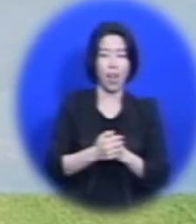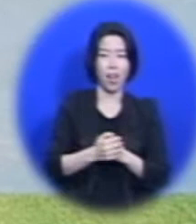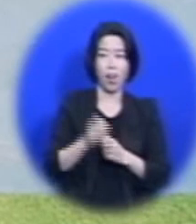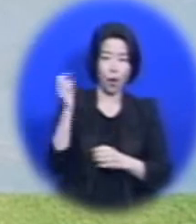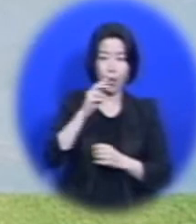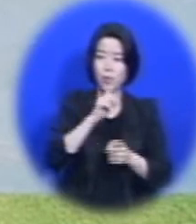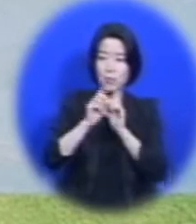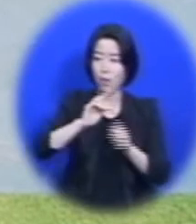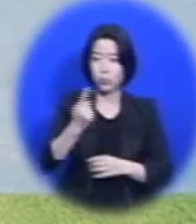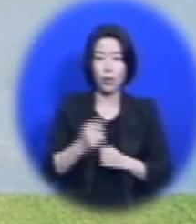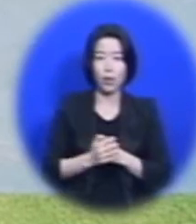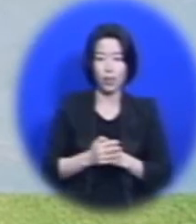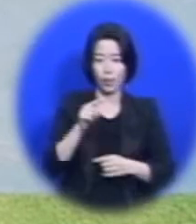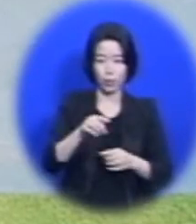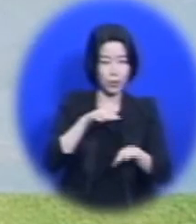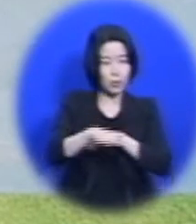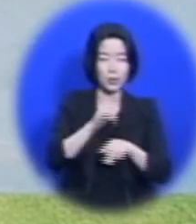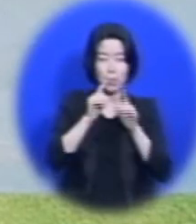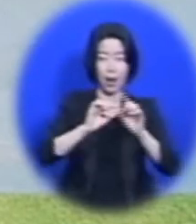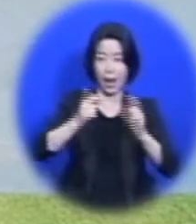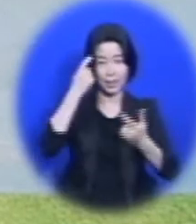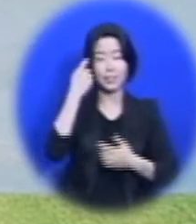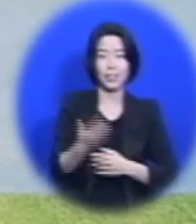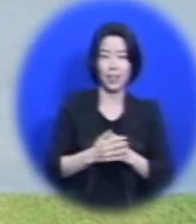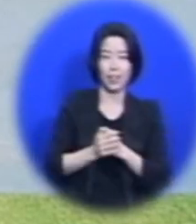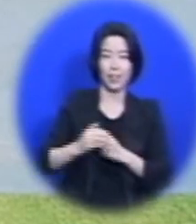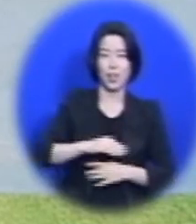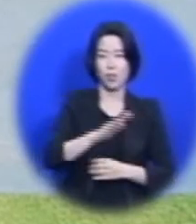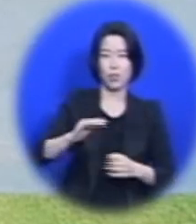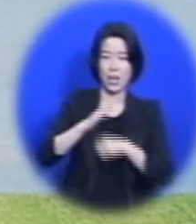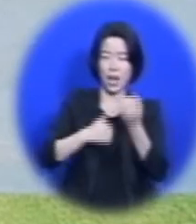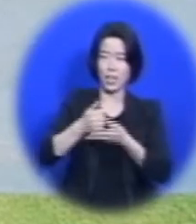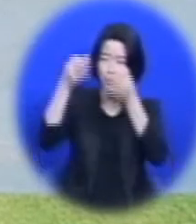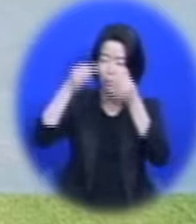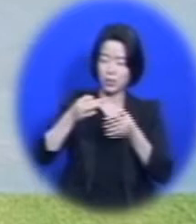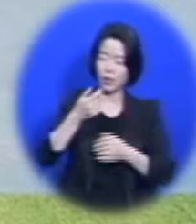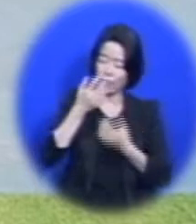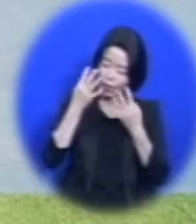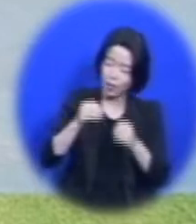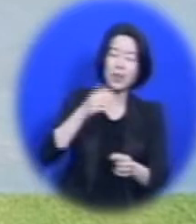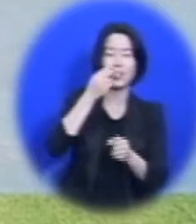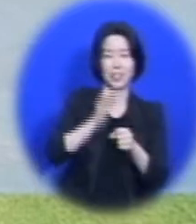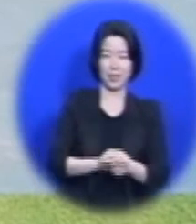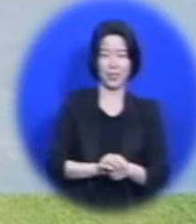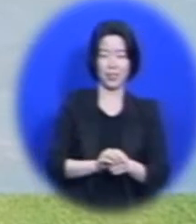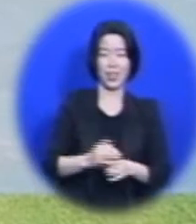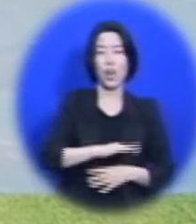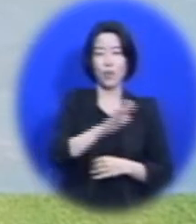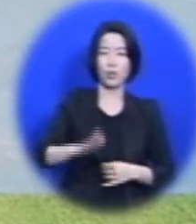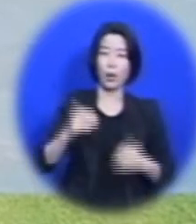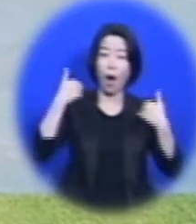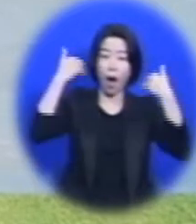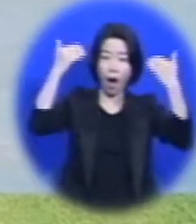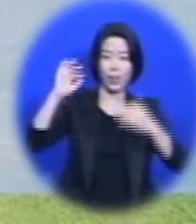너 이런 식으로 이야기 안 했잖아. 우리 하나님께서 얼마나 기가 막히실까. 우리도 말입니다. 어른이